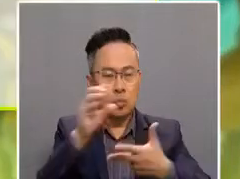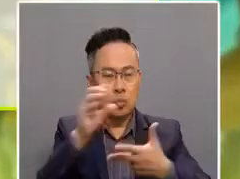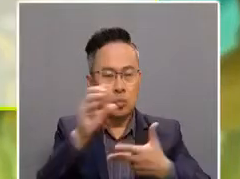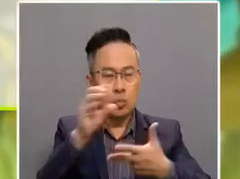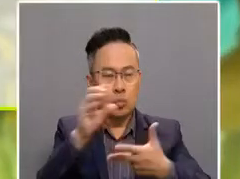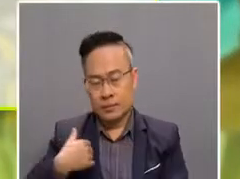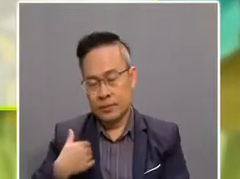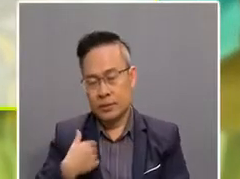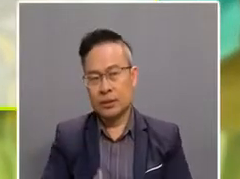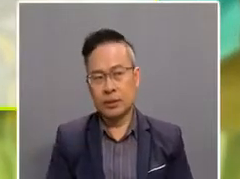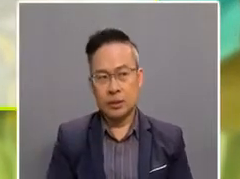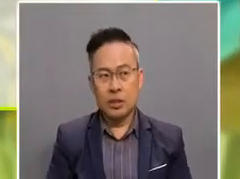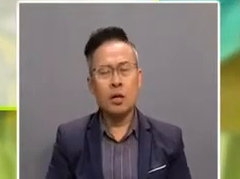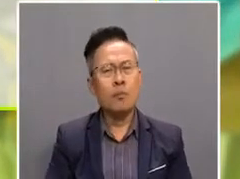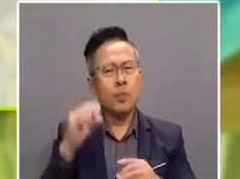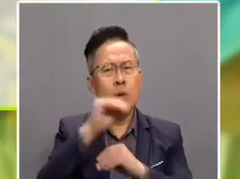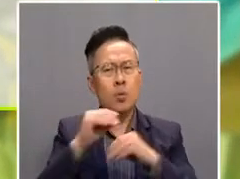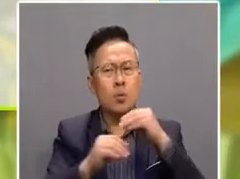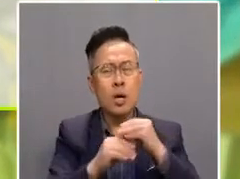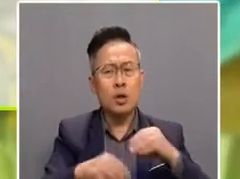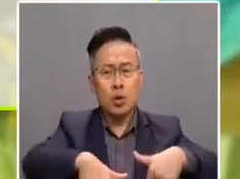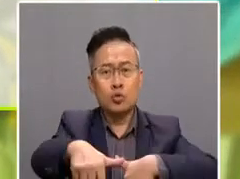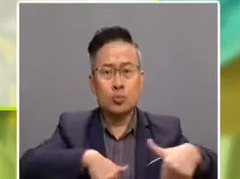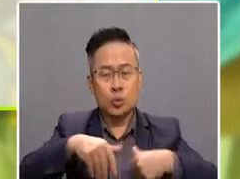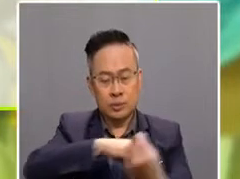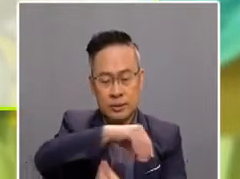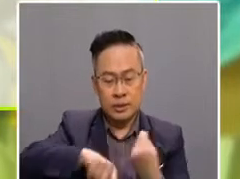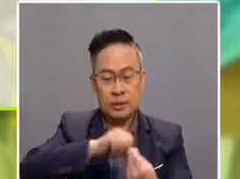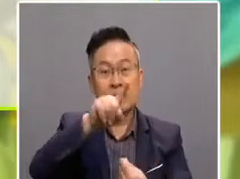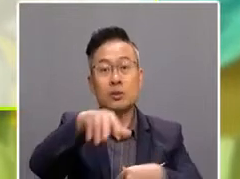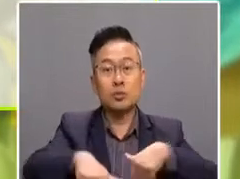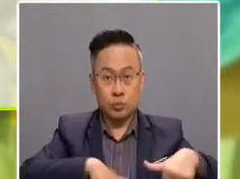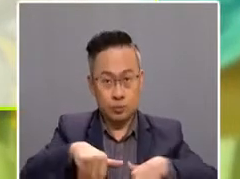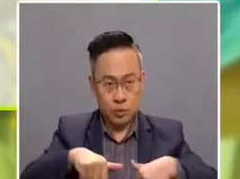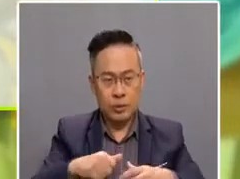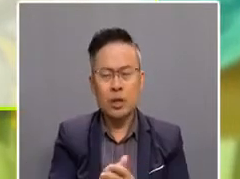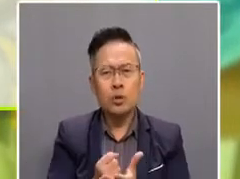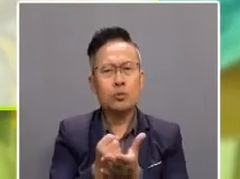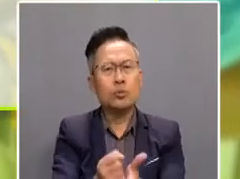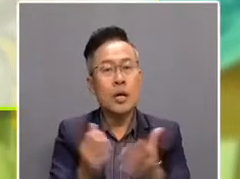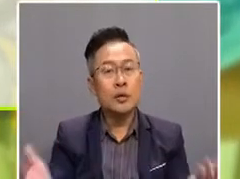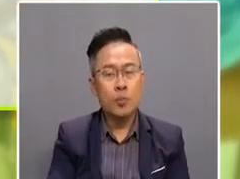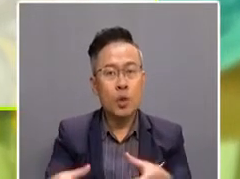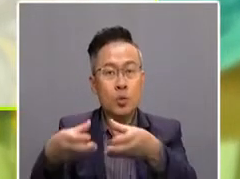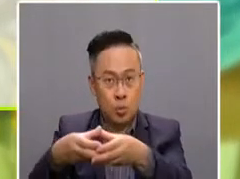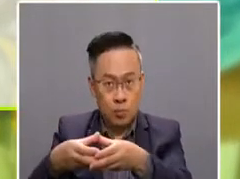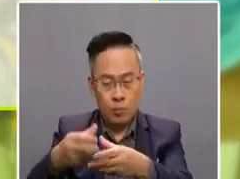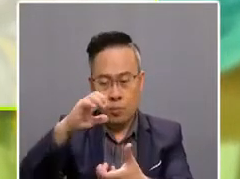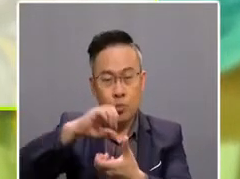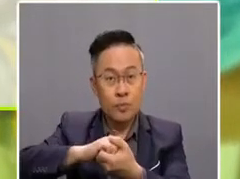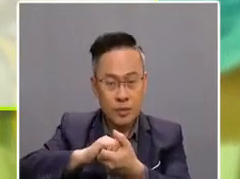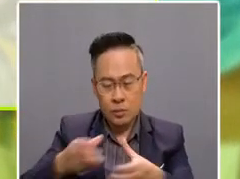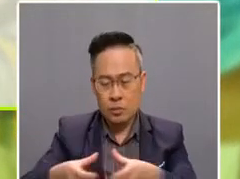ไทยนะครับซึ่งสามารถที่จะเข้าไปช่วยสนับสนุนให้เกิดกลุ่มตั้งแต่ต้นน้ำนะครับ